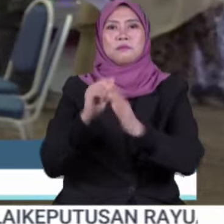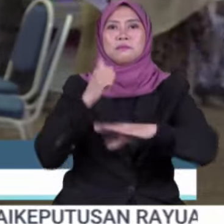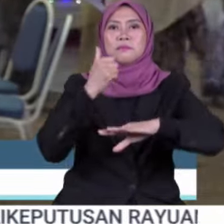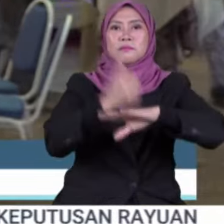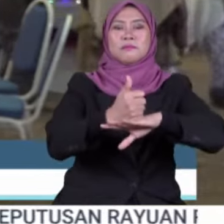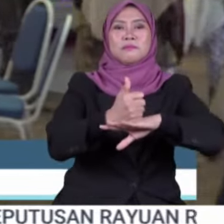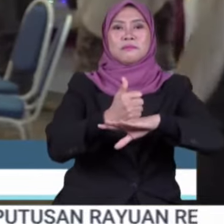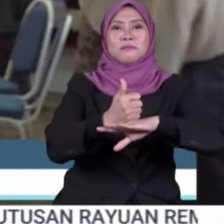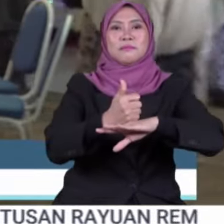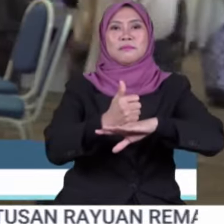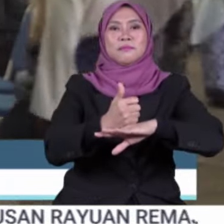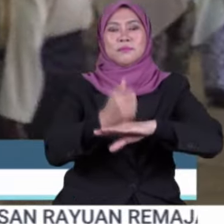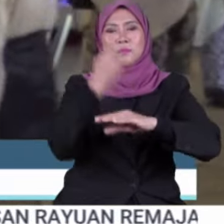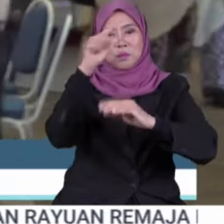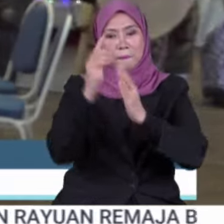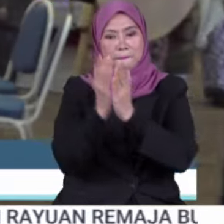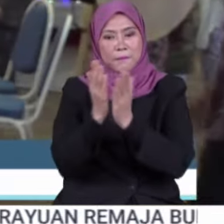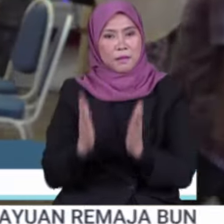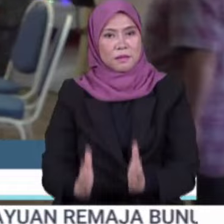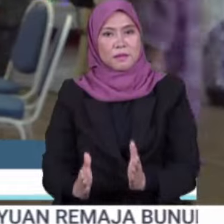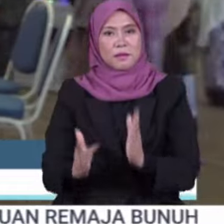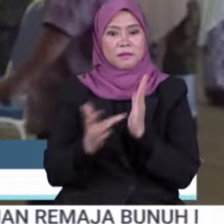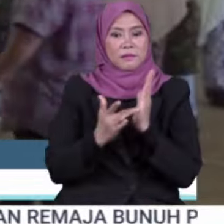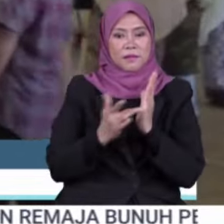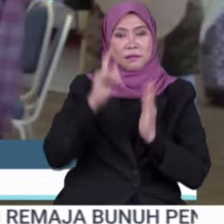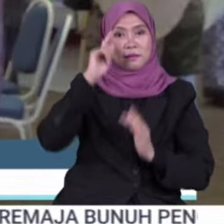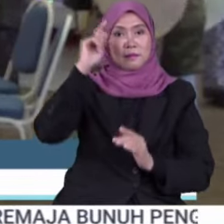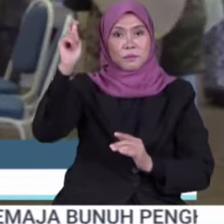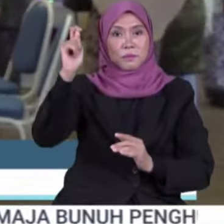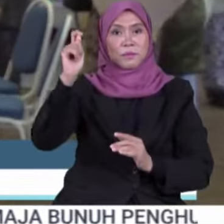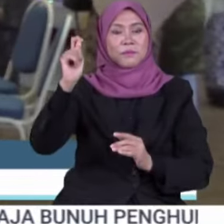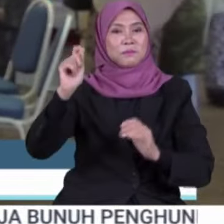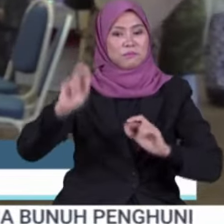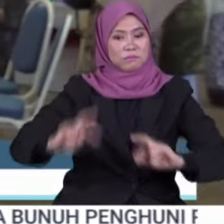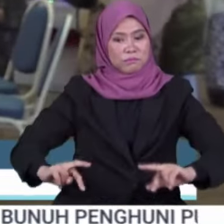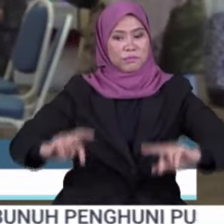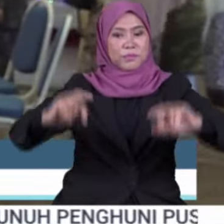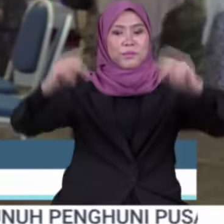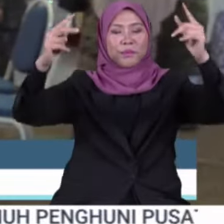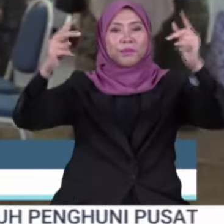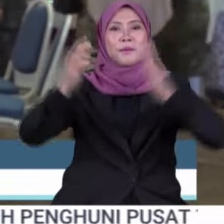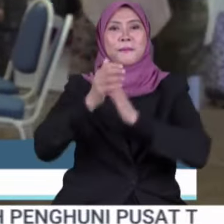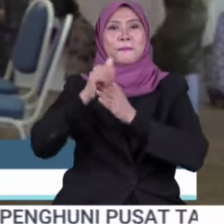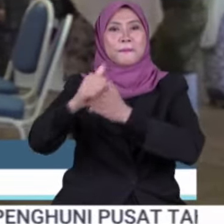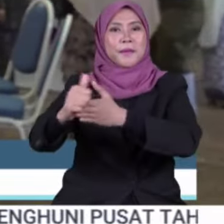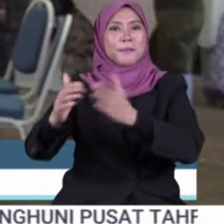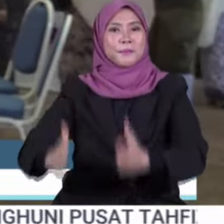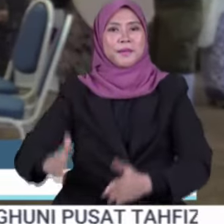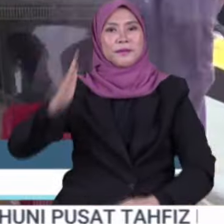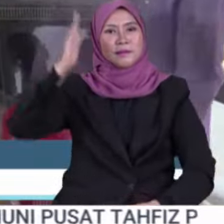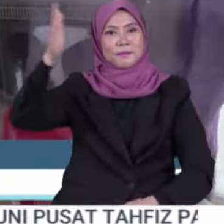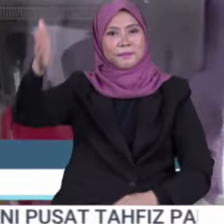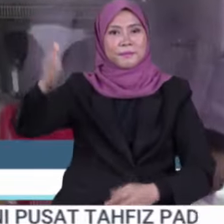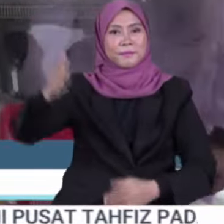mewujudkan kemenjadian pelajar-pelajar Teknik Terengganu supaya menjadi pemimpin di masa hadapan.